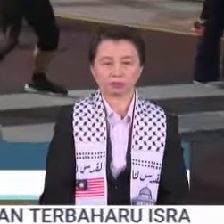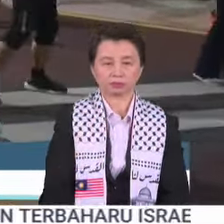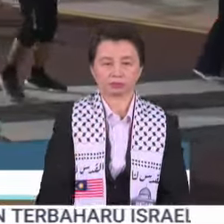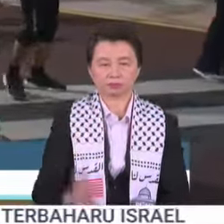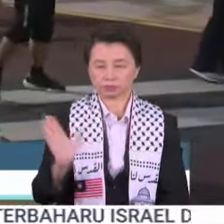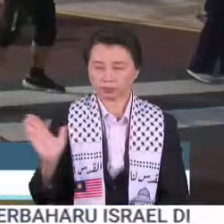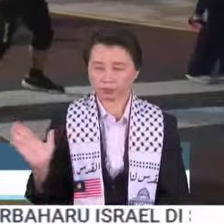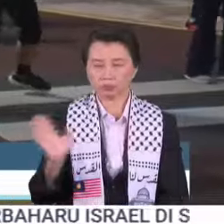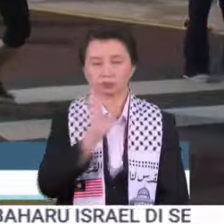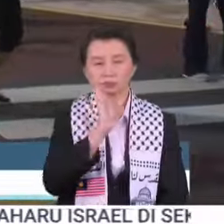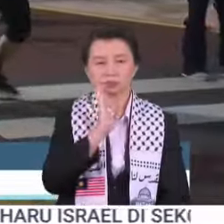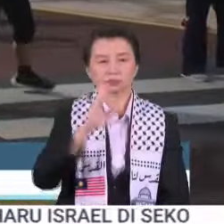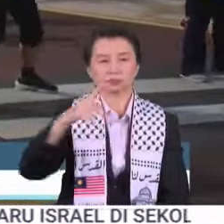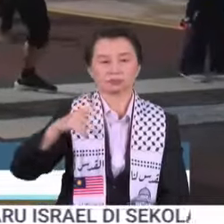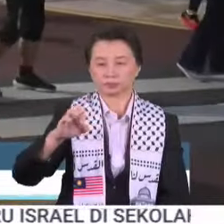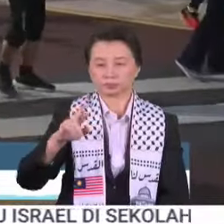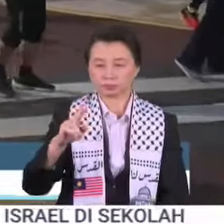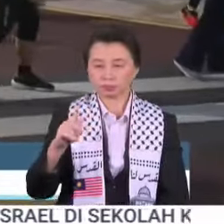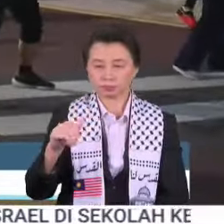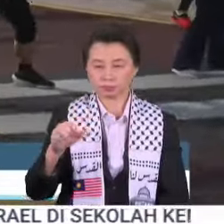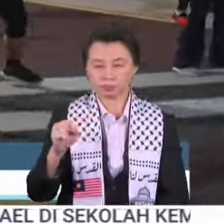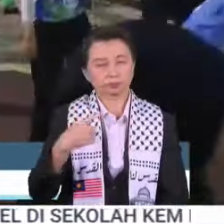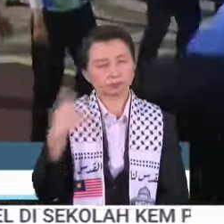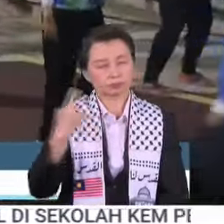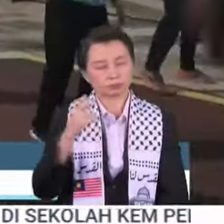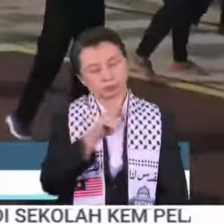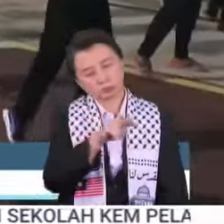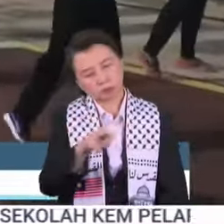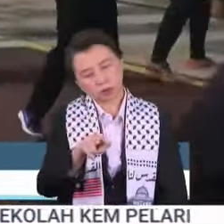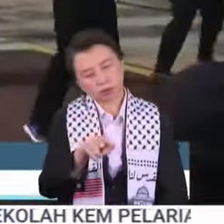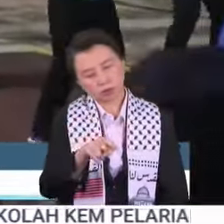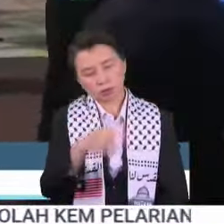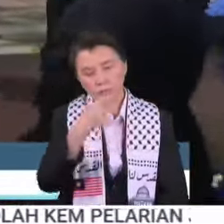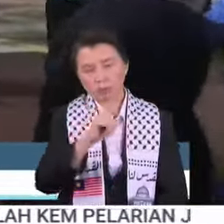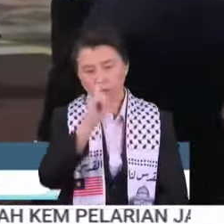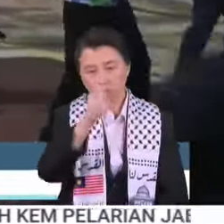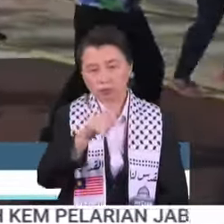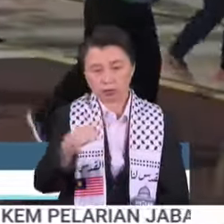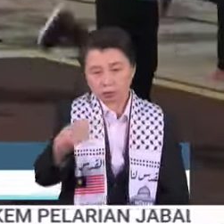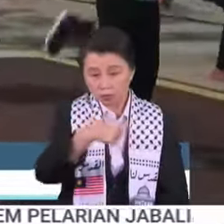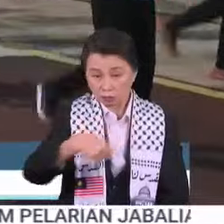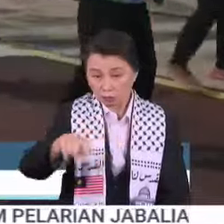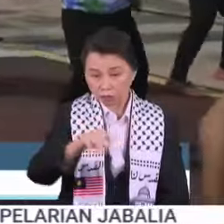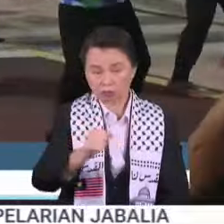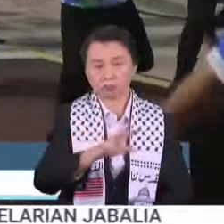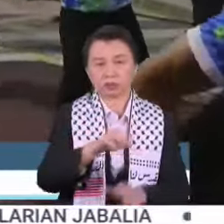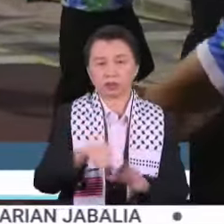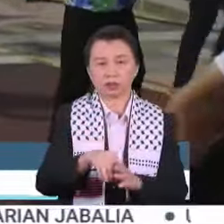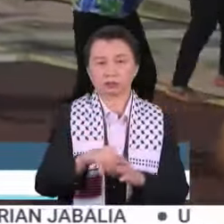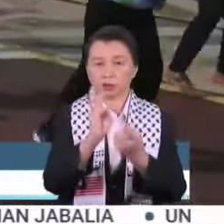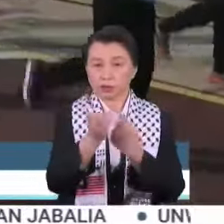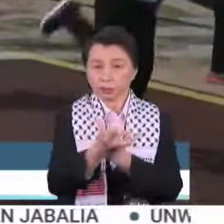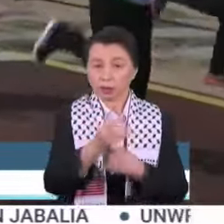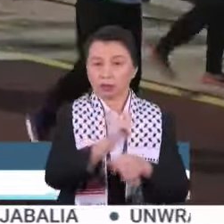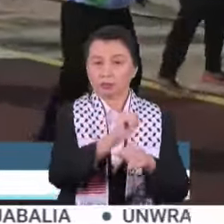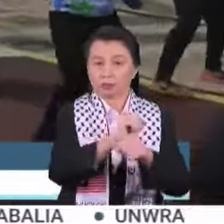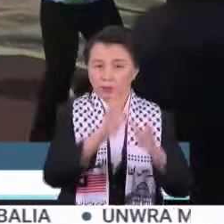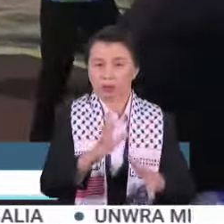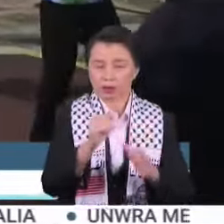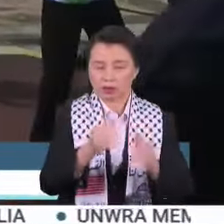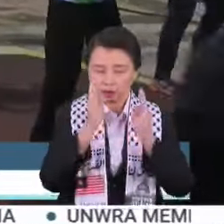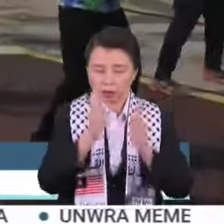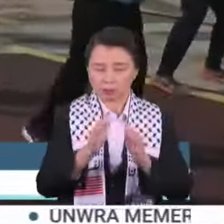Beliau berkata Perkeso sentiasa memantau perkembangan terkini bagi memastikan segala perkara yang melibatkan kebajikan pekerja